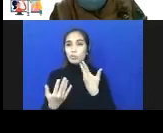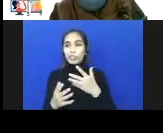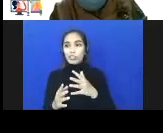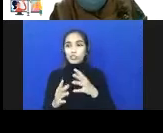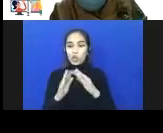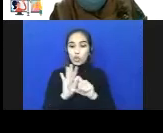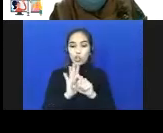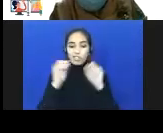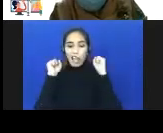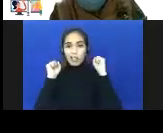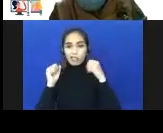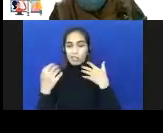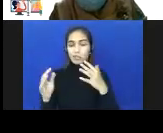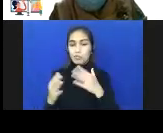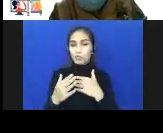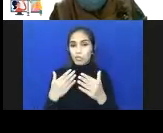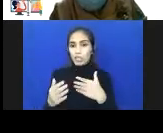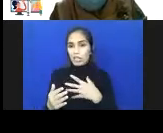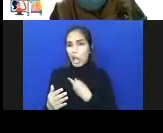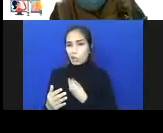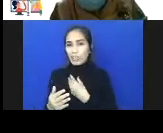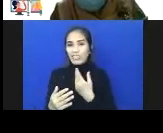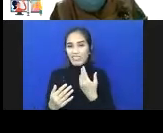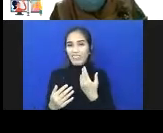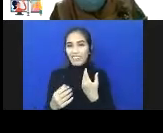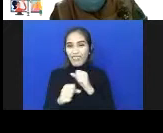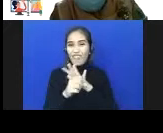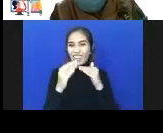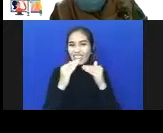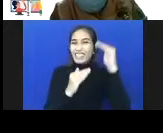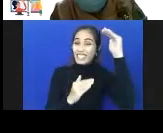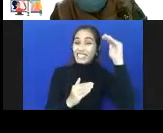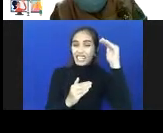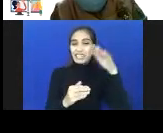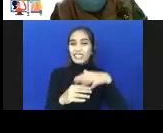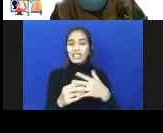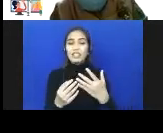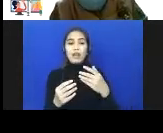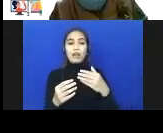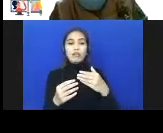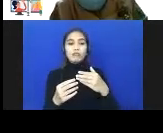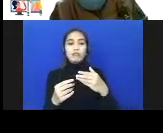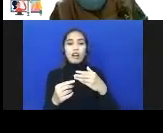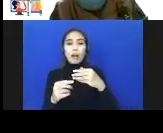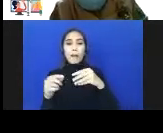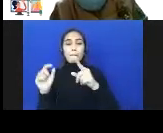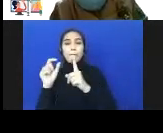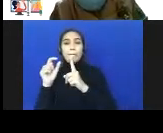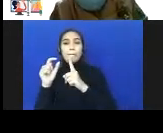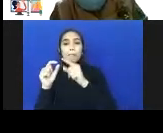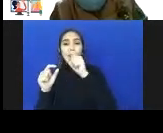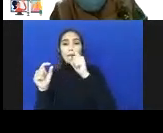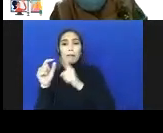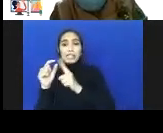dengan kasus di Katapang yang banyak, mungkin takut juga ke puskesmas. Jadi pasien kami sekarang tidak banyak. Ini